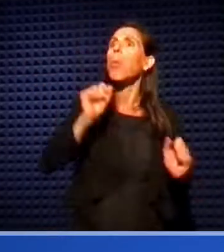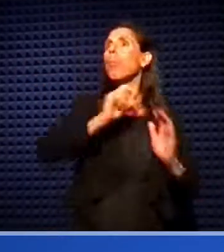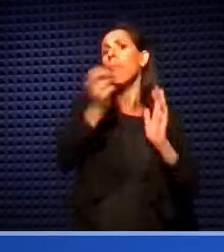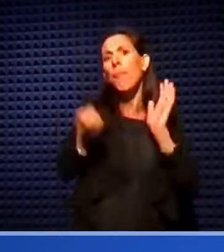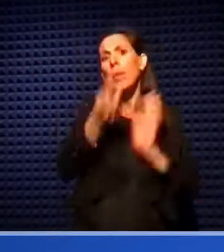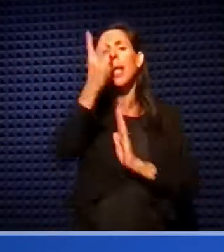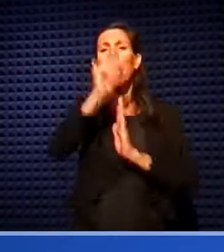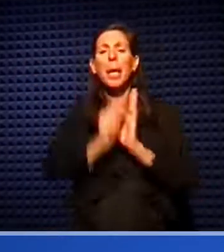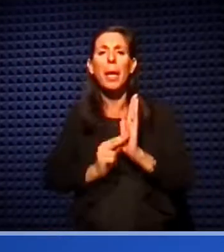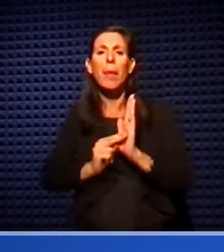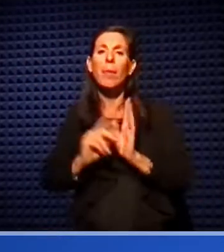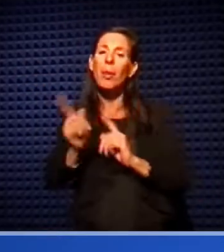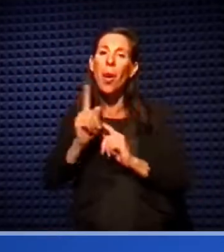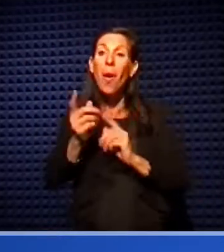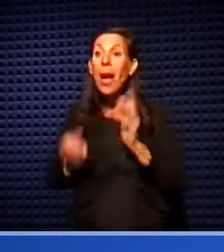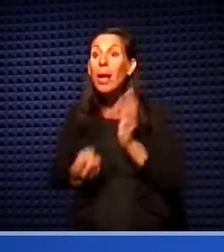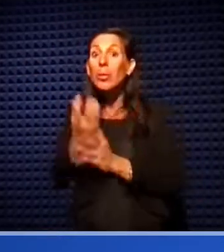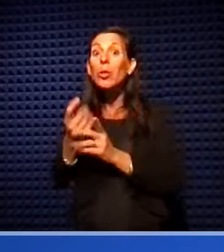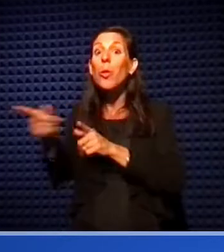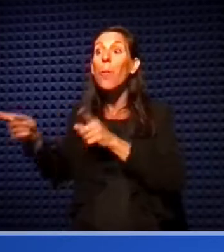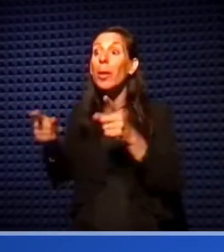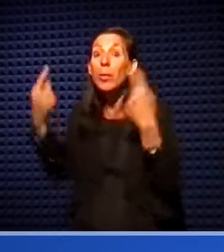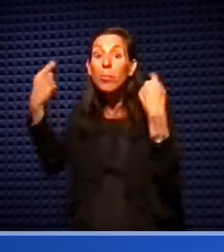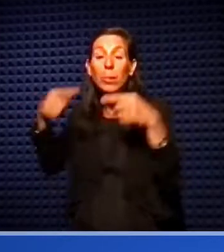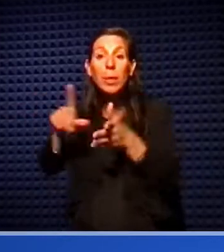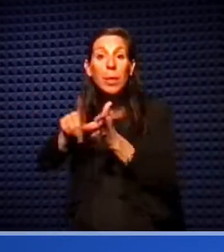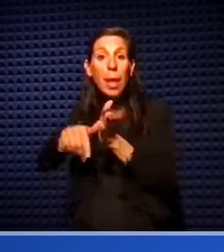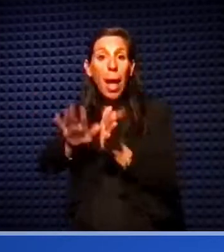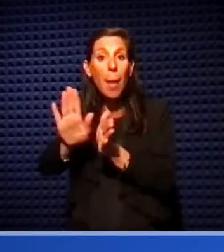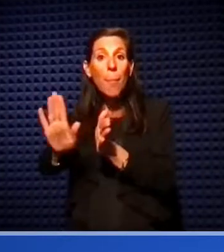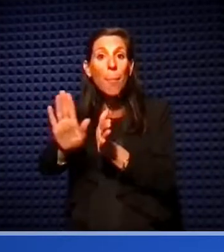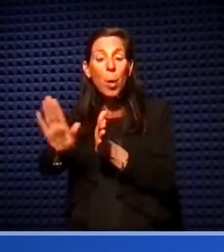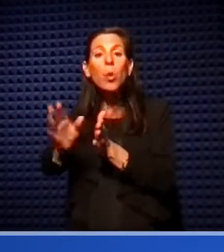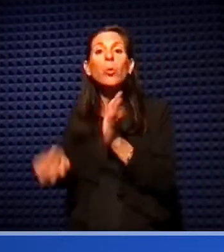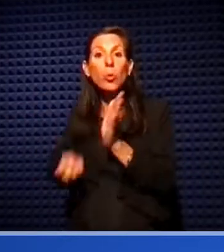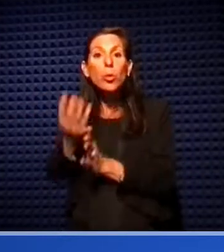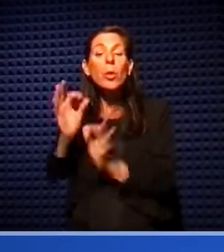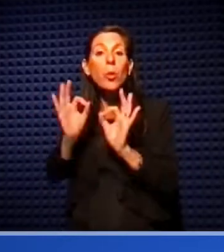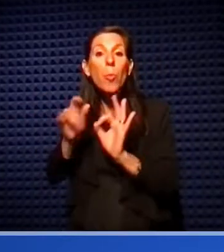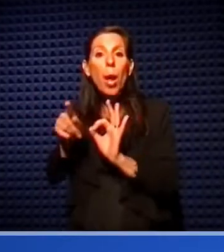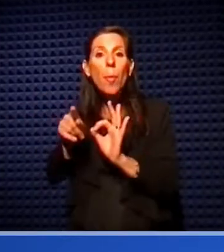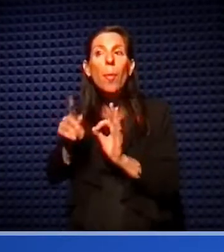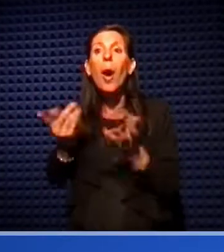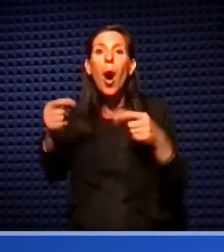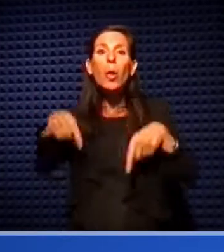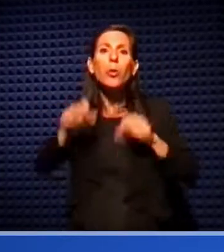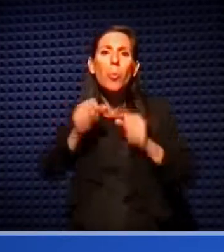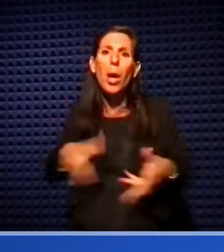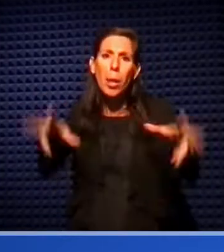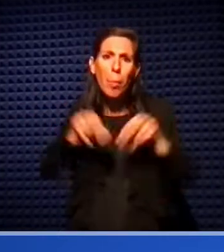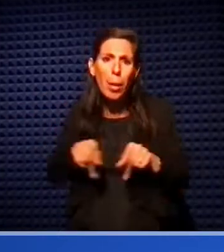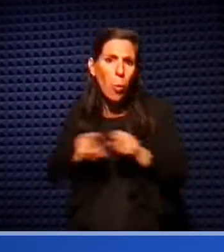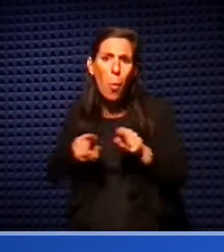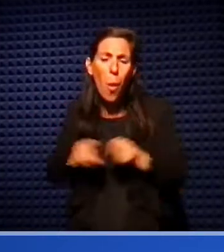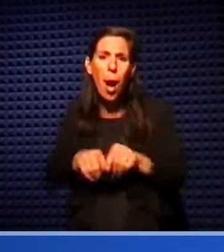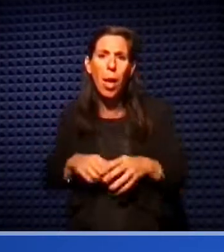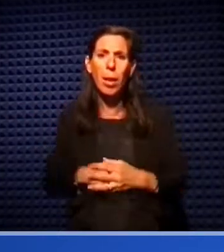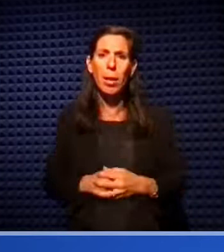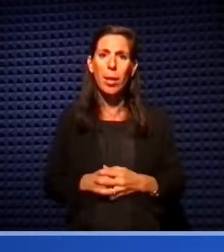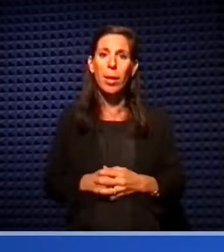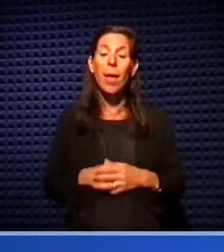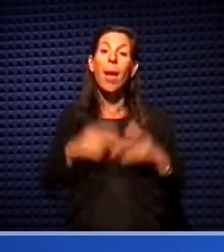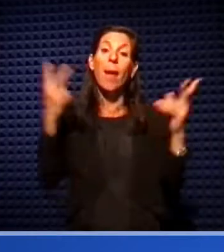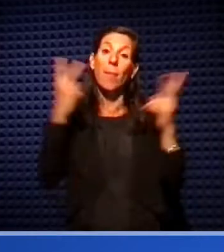እዩ እዚ ሓደገኛ ፈተና ምዃኑ ኣብ ዝሓለፈ ስንትና ተዛሪብናሉ ነርና ኣብ ግብዝና ምውዳቕን ነቲ ኣብ ኢየሱስ ክርስቶስ